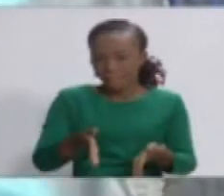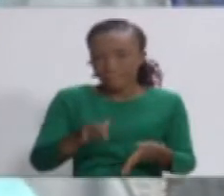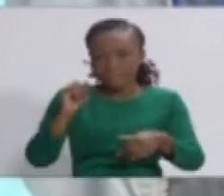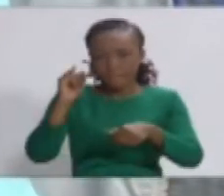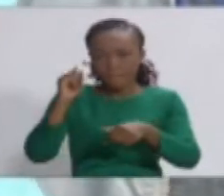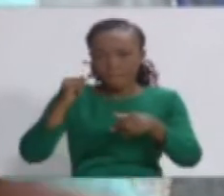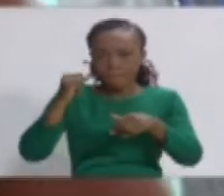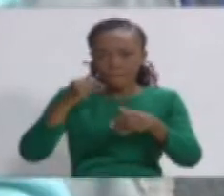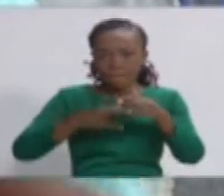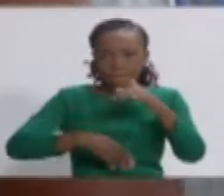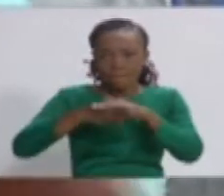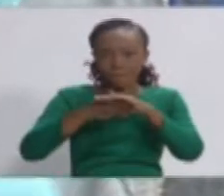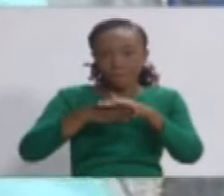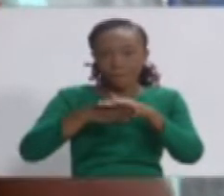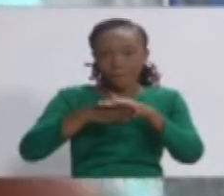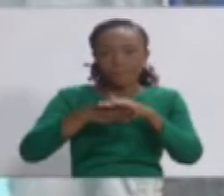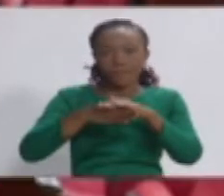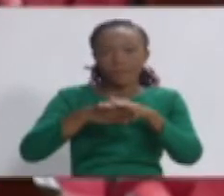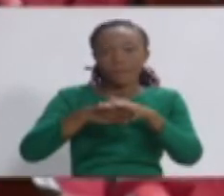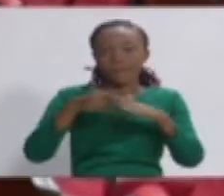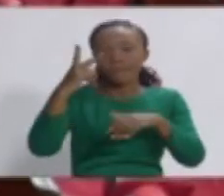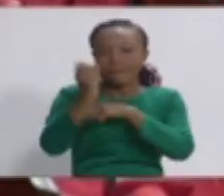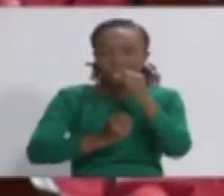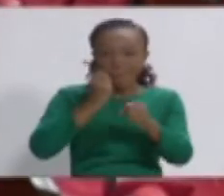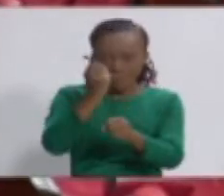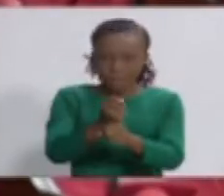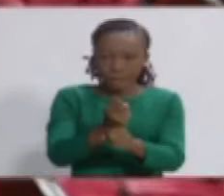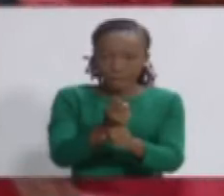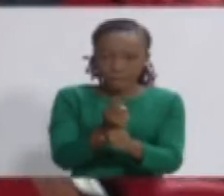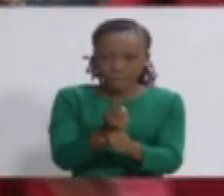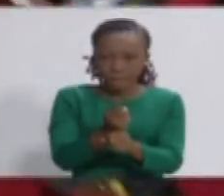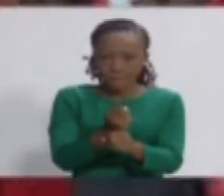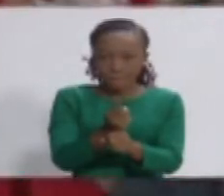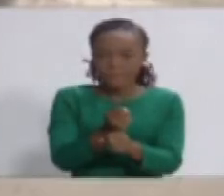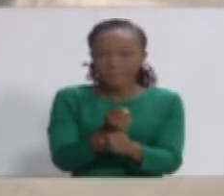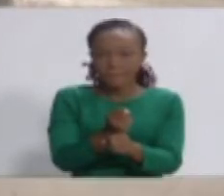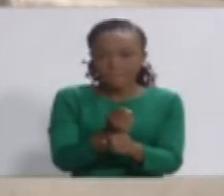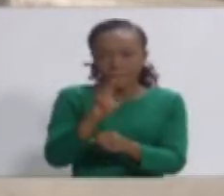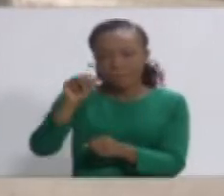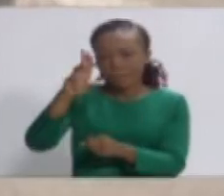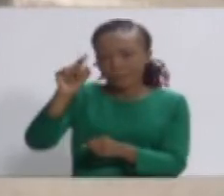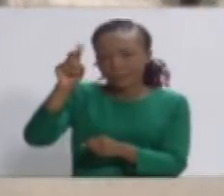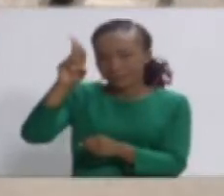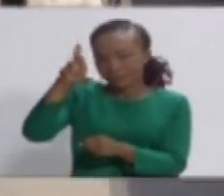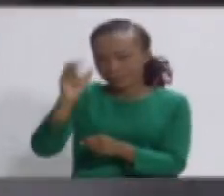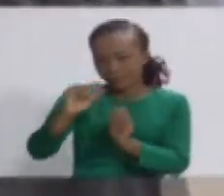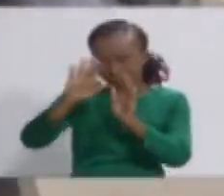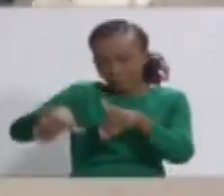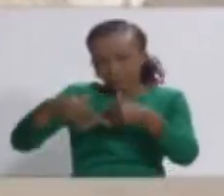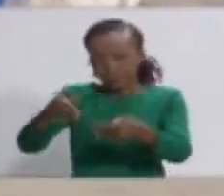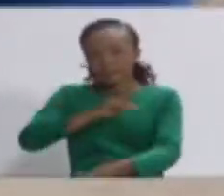miaka 2 nje ya County Assembly of Nairobi. Mutura aliyetoka kwa nyumba akiwa mikono tupu, sasa anakabidhiwa